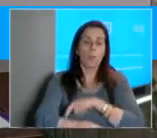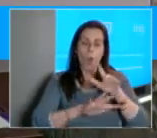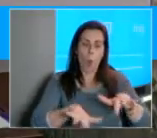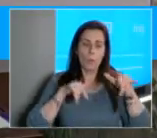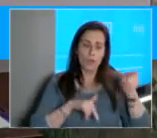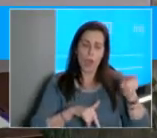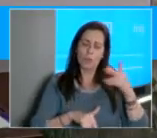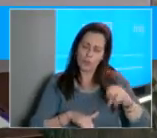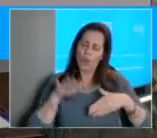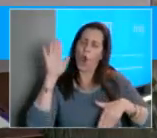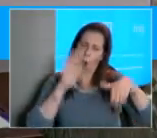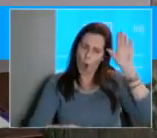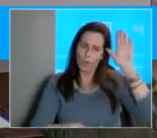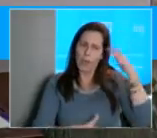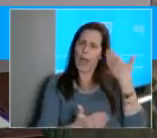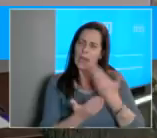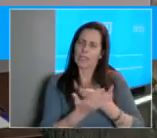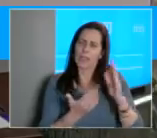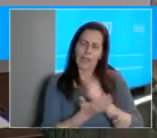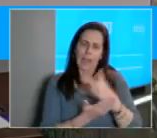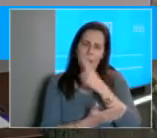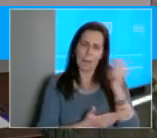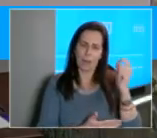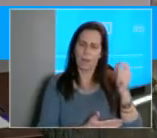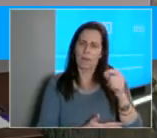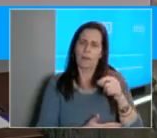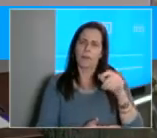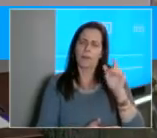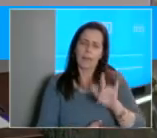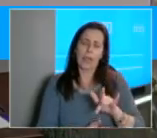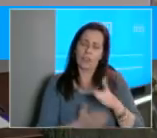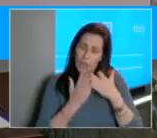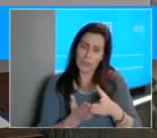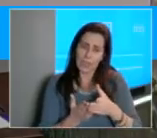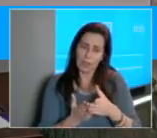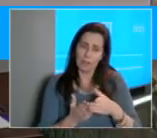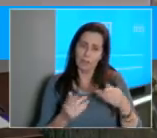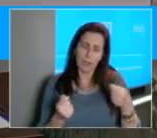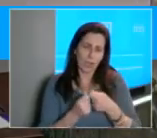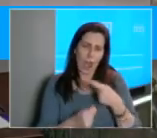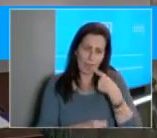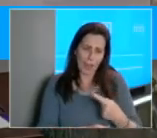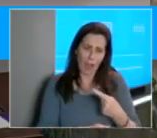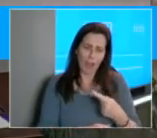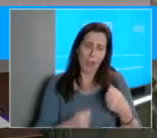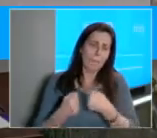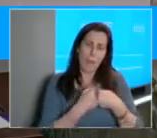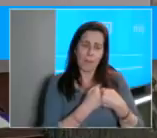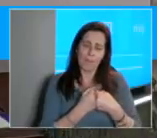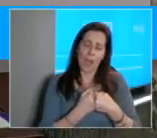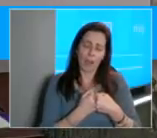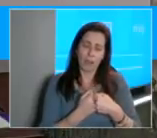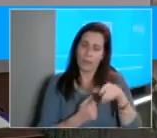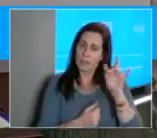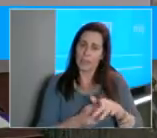הם מקווים יהיה רוב מוחלט להצעת החלטה נגד העסקה שתסייע להם במובן ההצהרתי במאבק